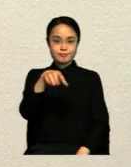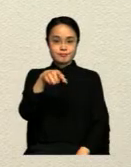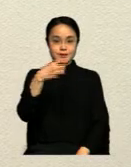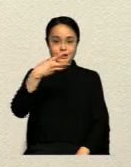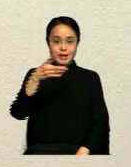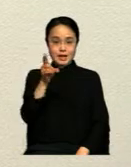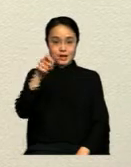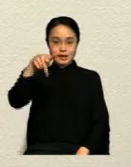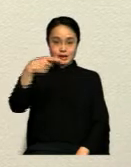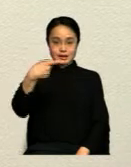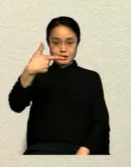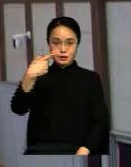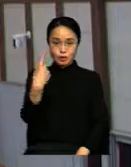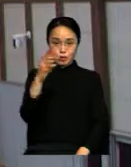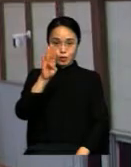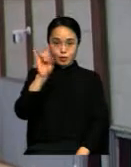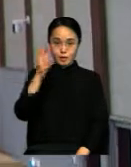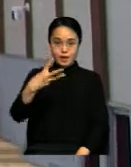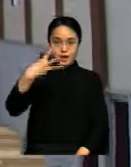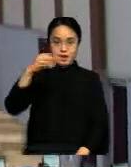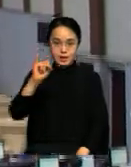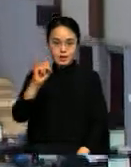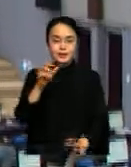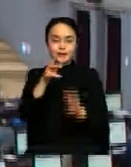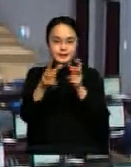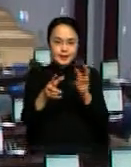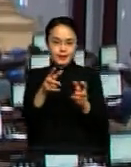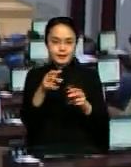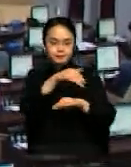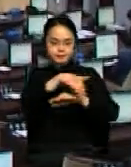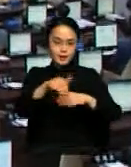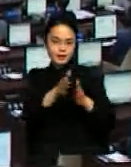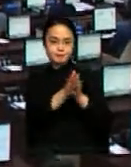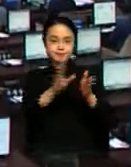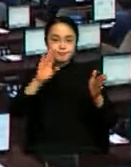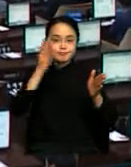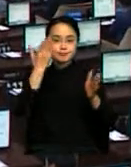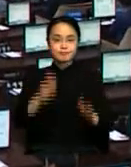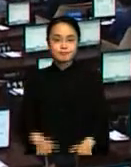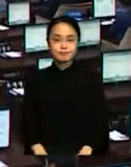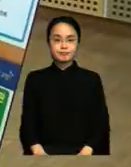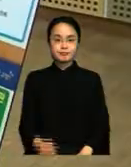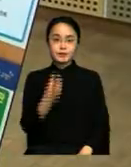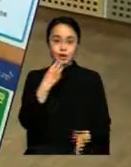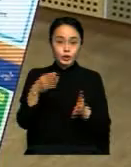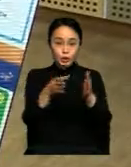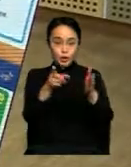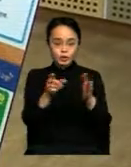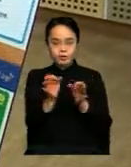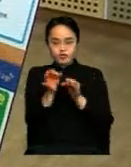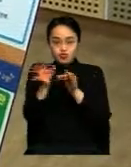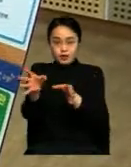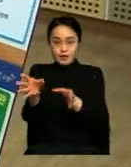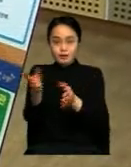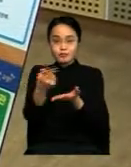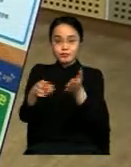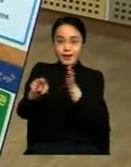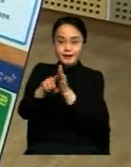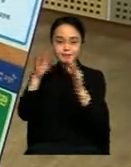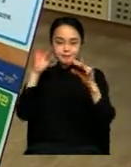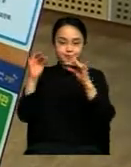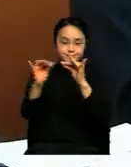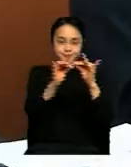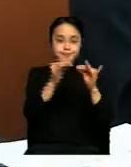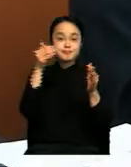있습니다 최근 경기도의회 에서 이 사업에 대한 경기도 신규 투자의 동의하면서 경기도와 고양시